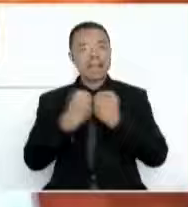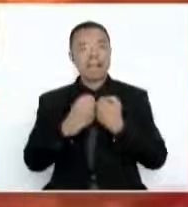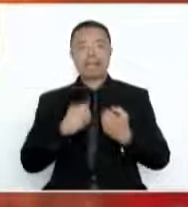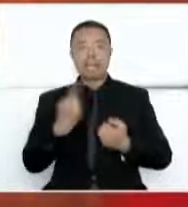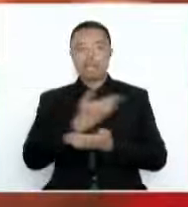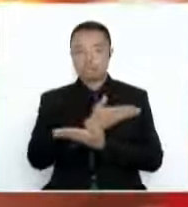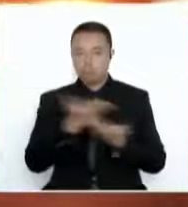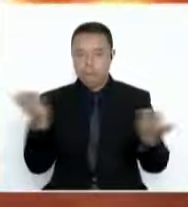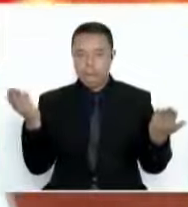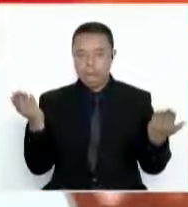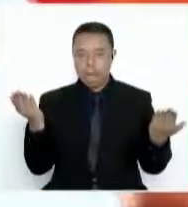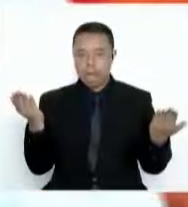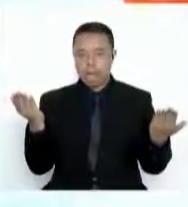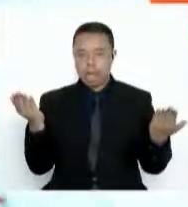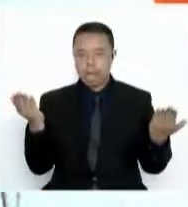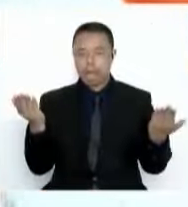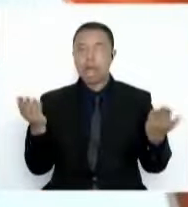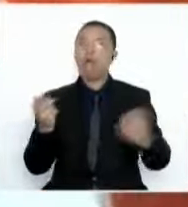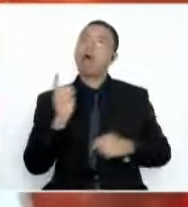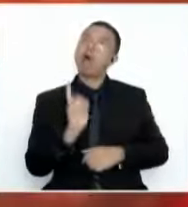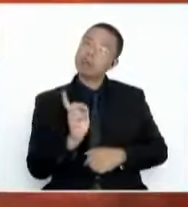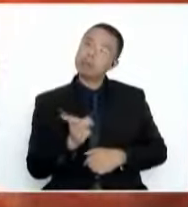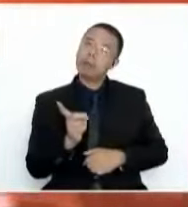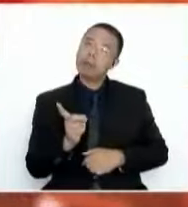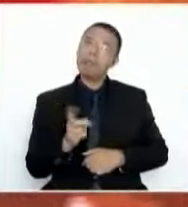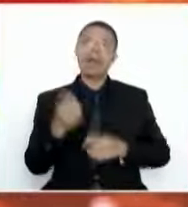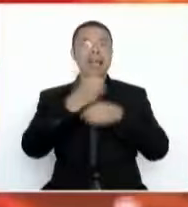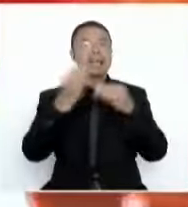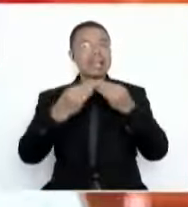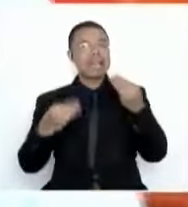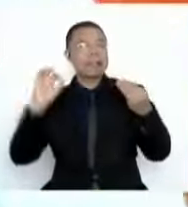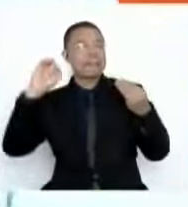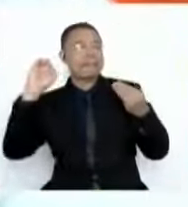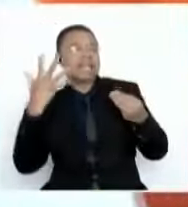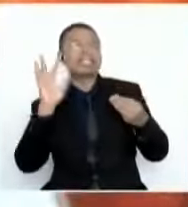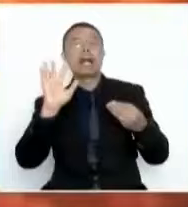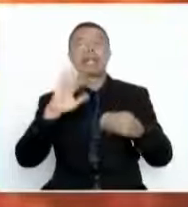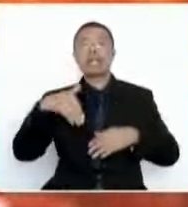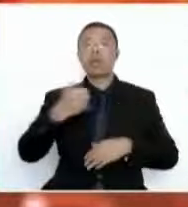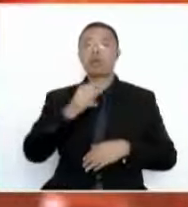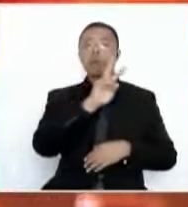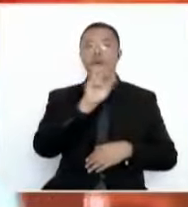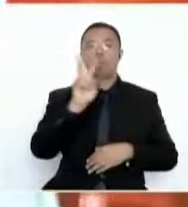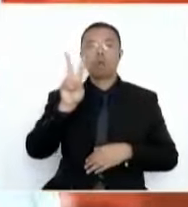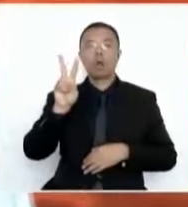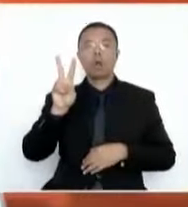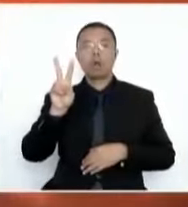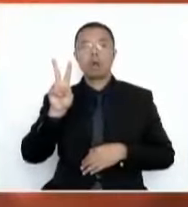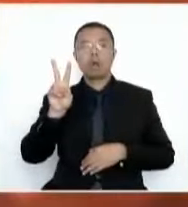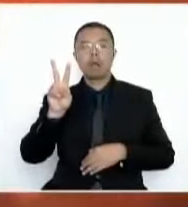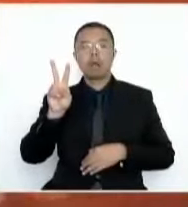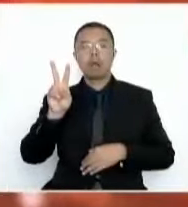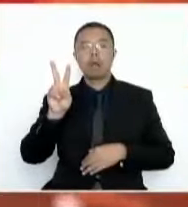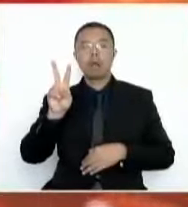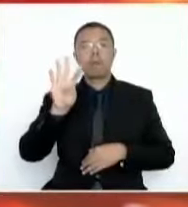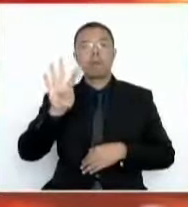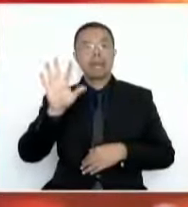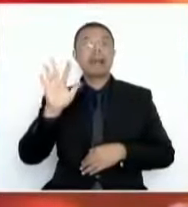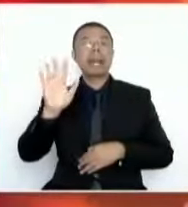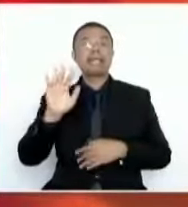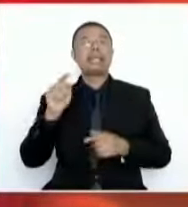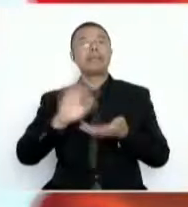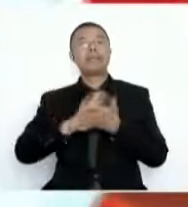kita semua di mana yang dibilang generasi emas akan lahir pada tahun 2020 2040 ini